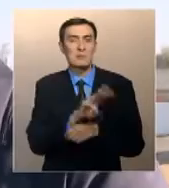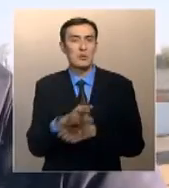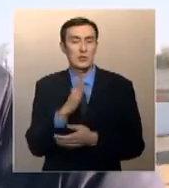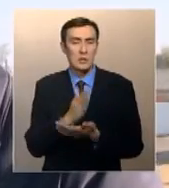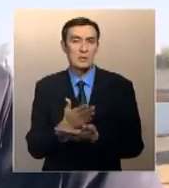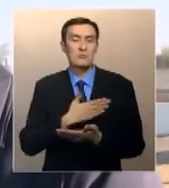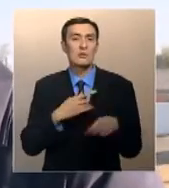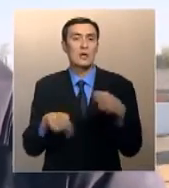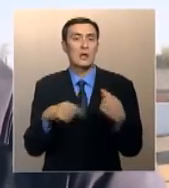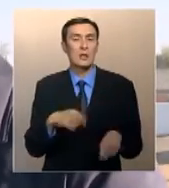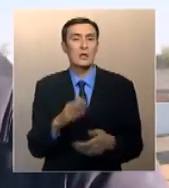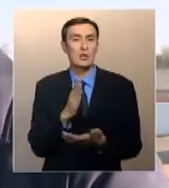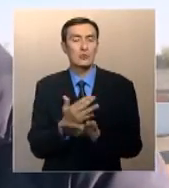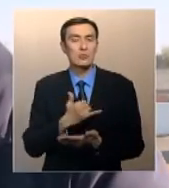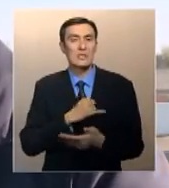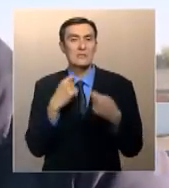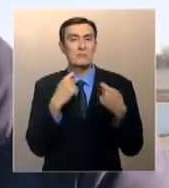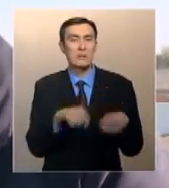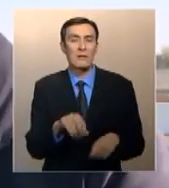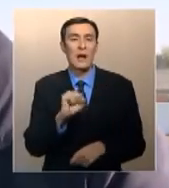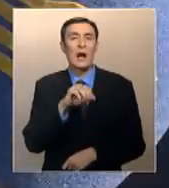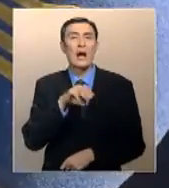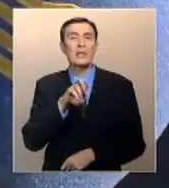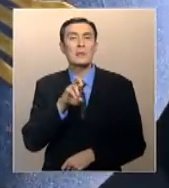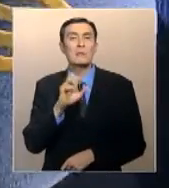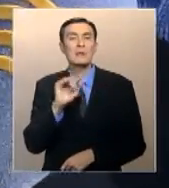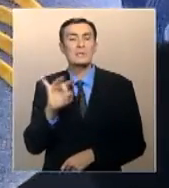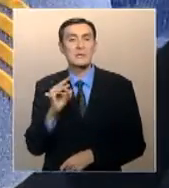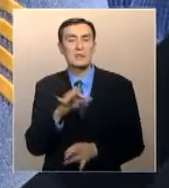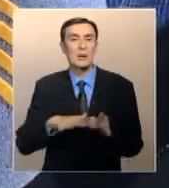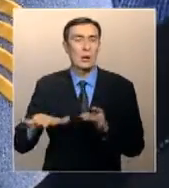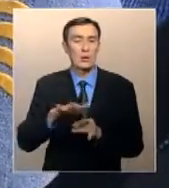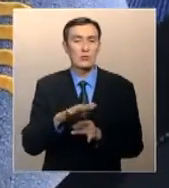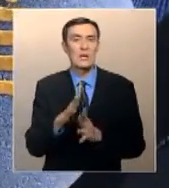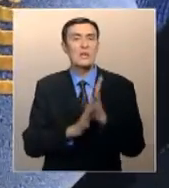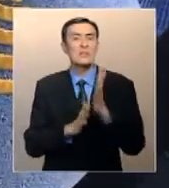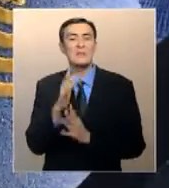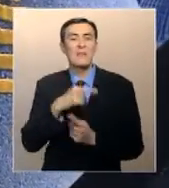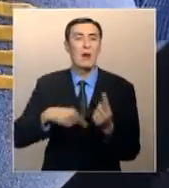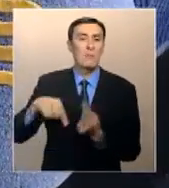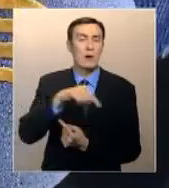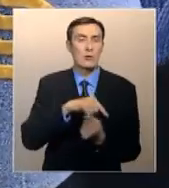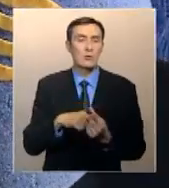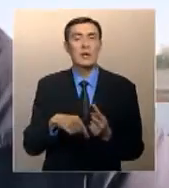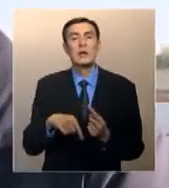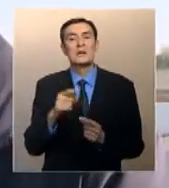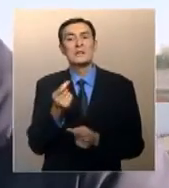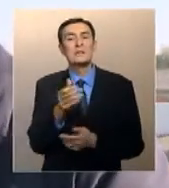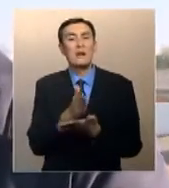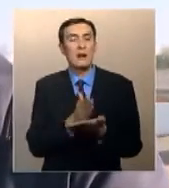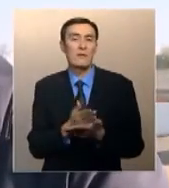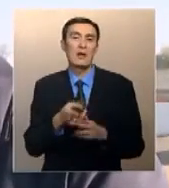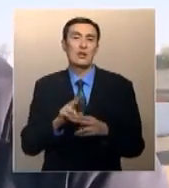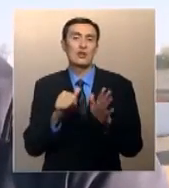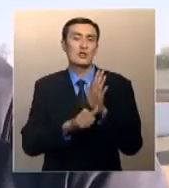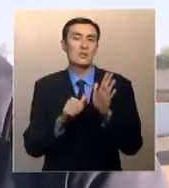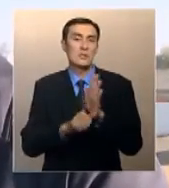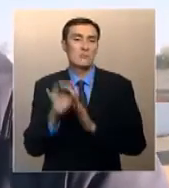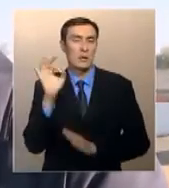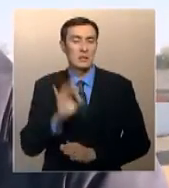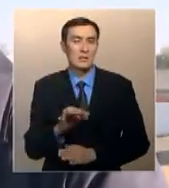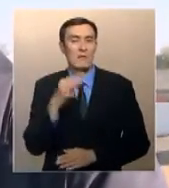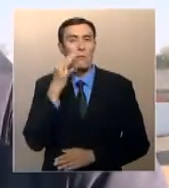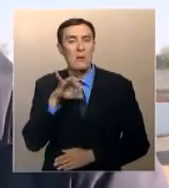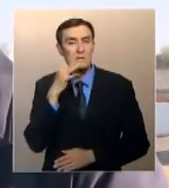рынок сбыта нашли, значит, в Атбасарском районе. Все в обороте. Планируем зерновые 60%, масличные